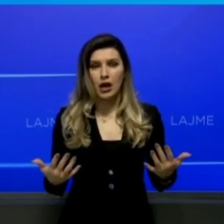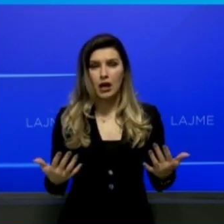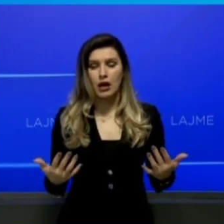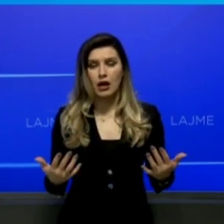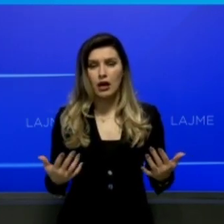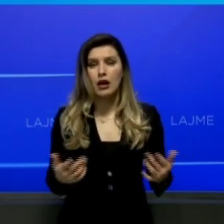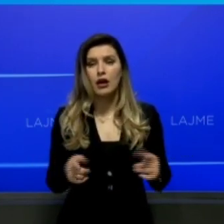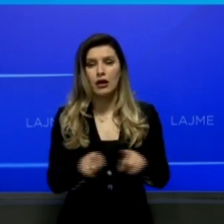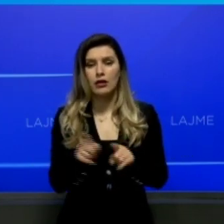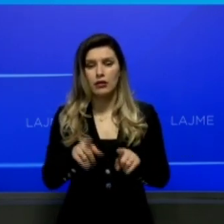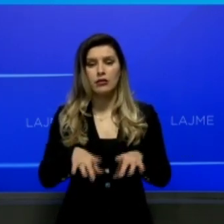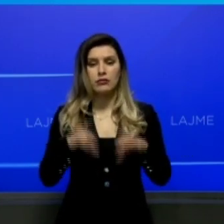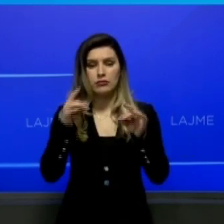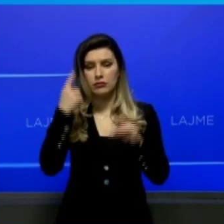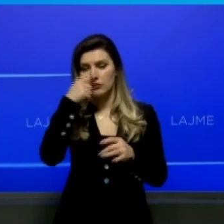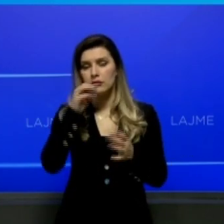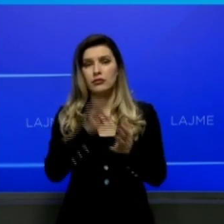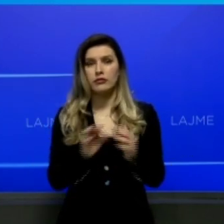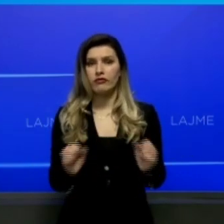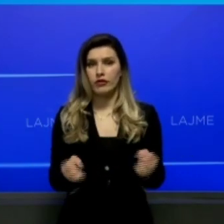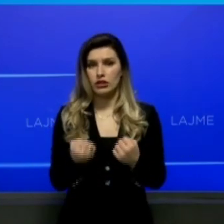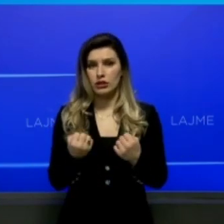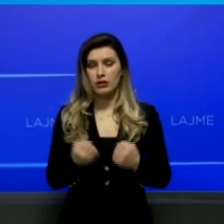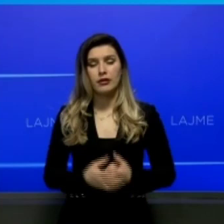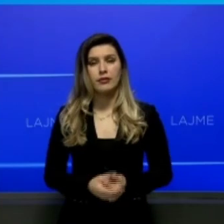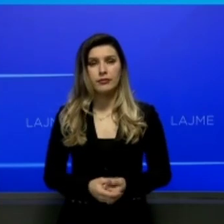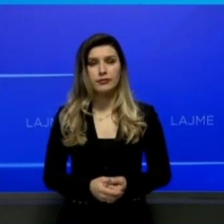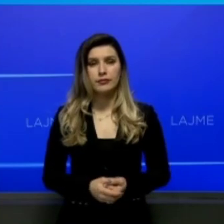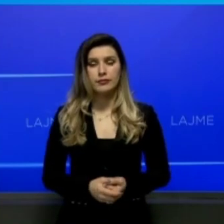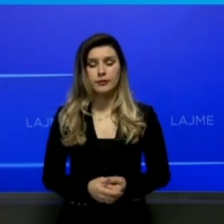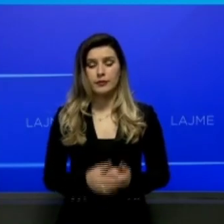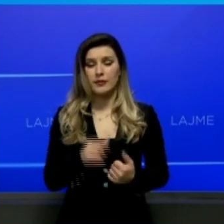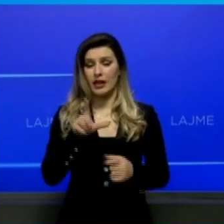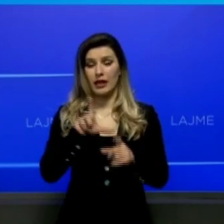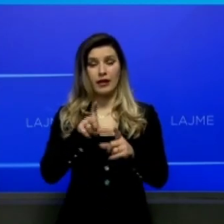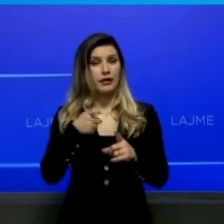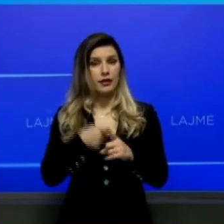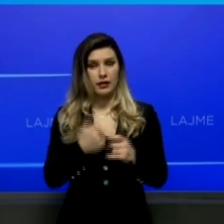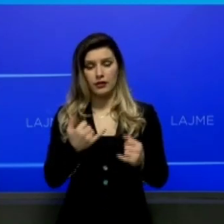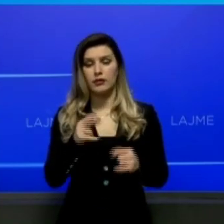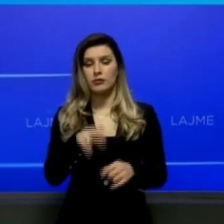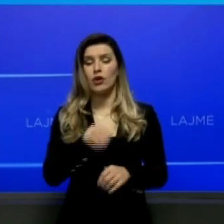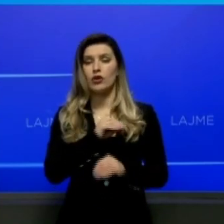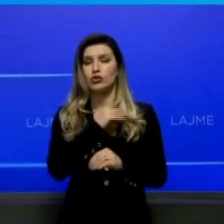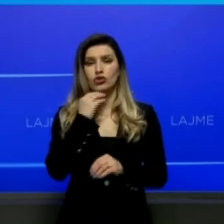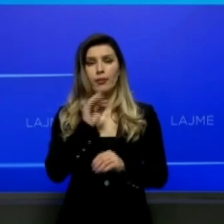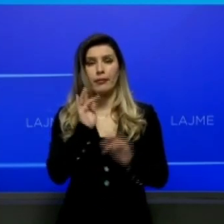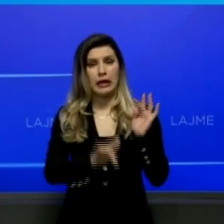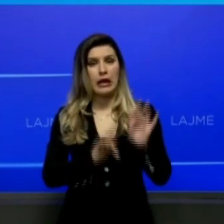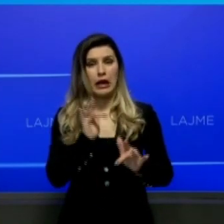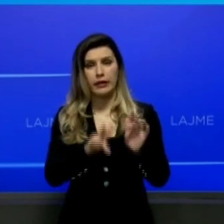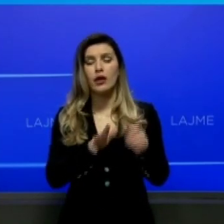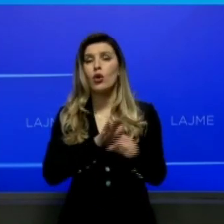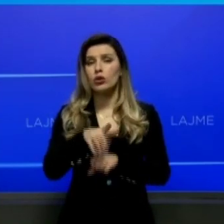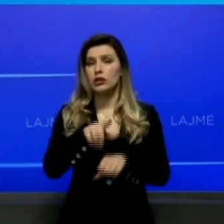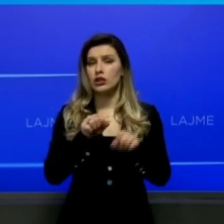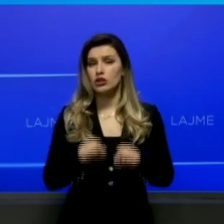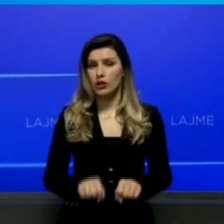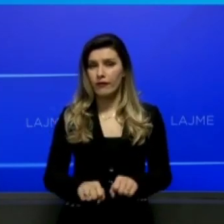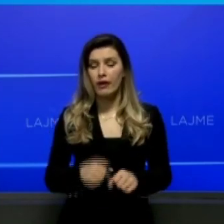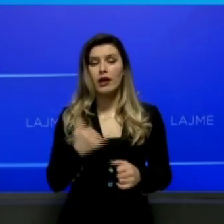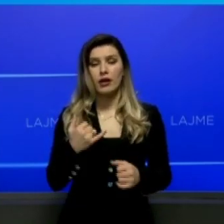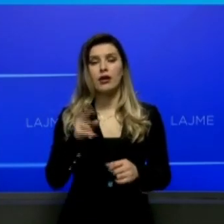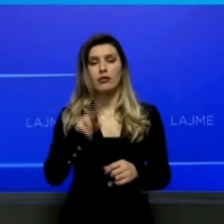tyre nuk mund të bëhet. Lidhja Demokratike e Kosovës ka adresuar kritika të ashpra në drejtim të qeverisë për